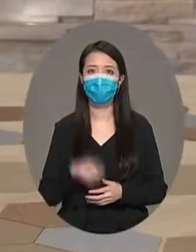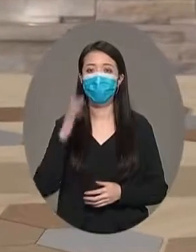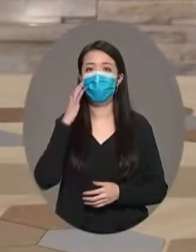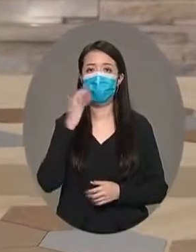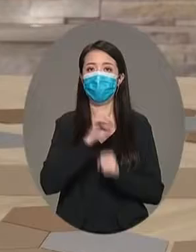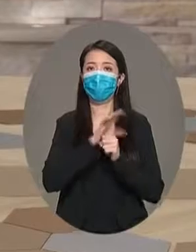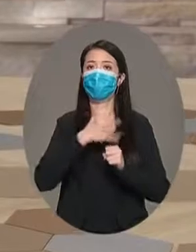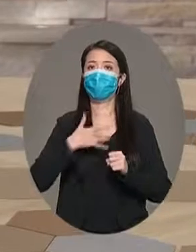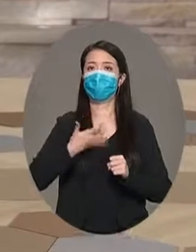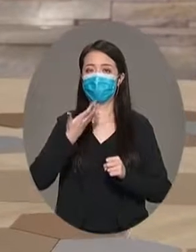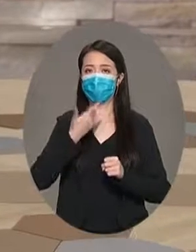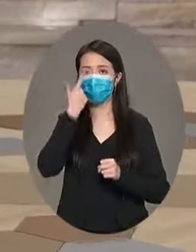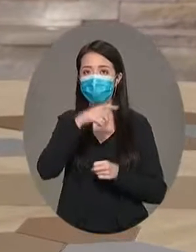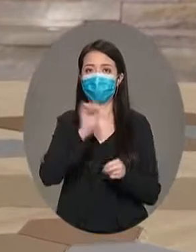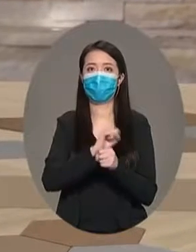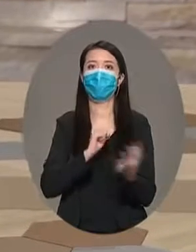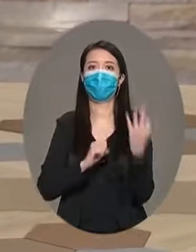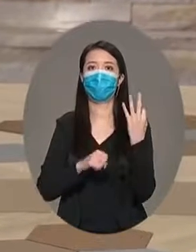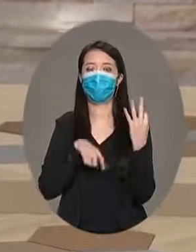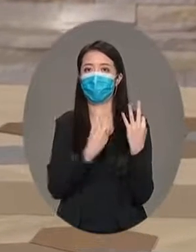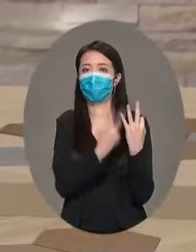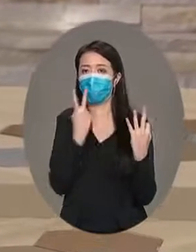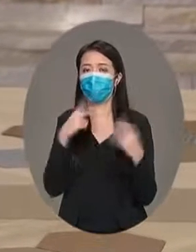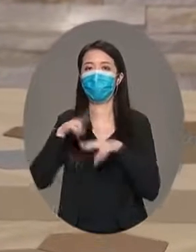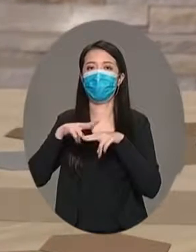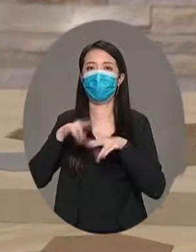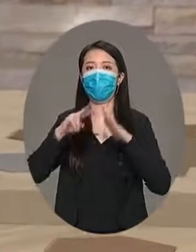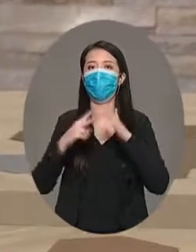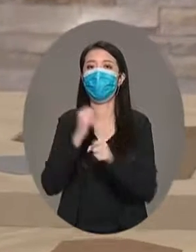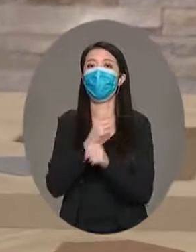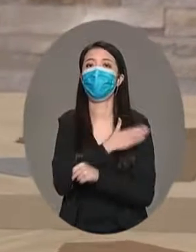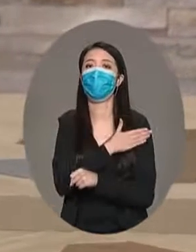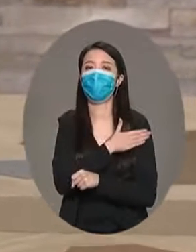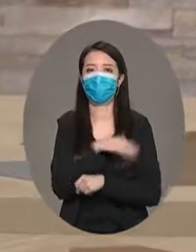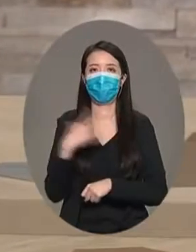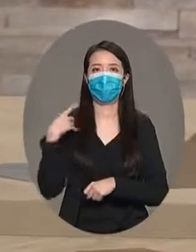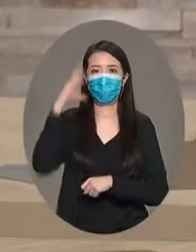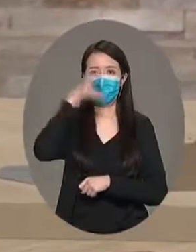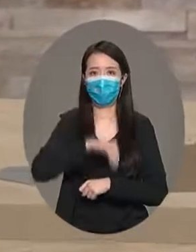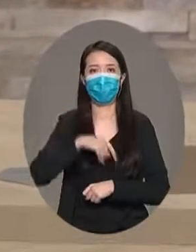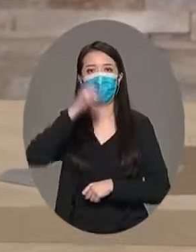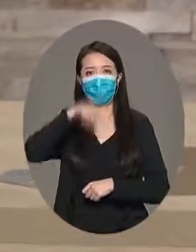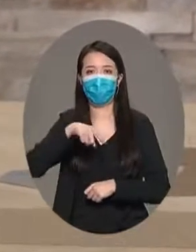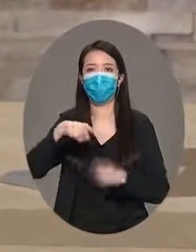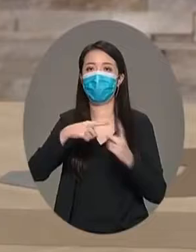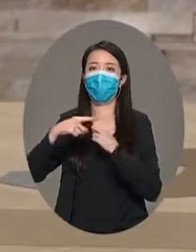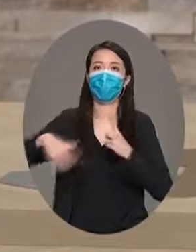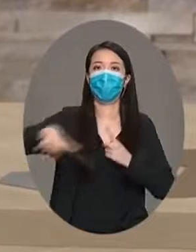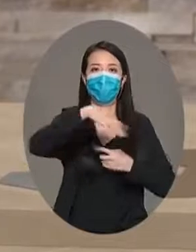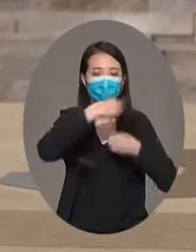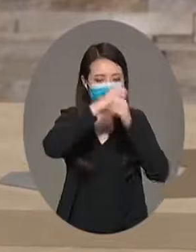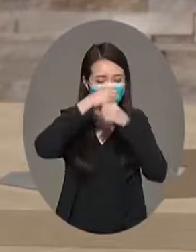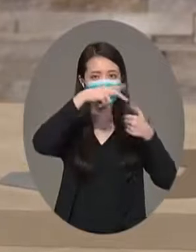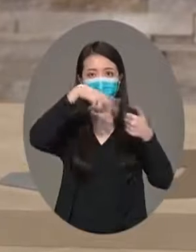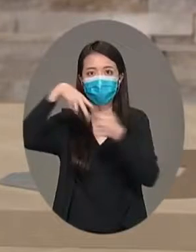澳門新增三宗新型肺炎確診個案，包括兩名內地裝修工人。當局昨晚再次啟動全民核